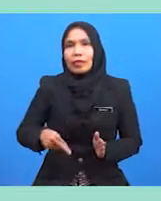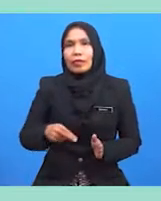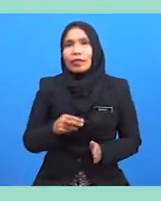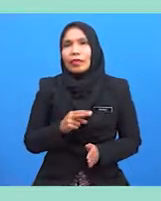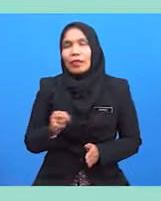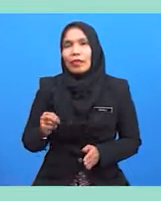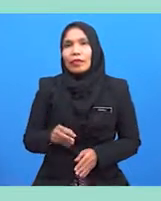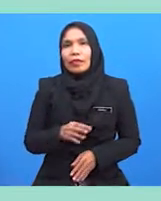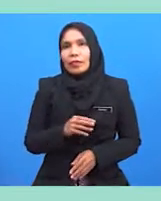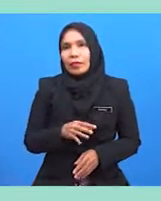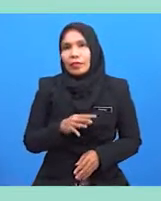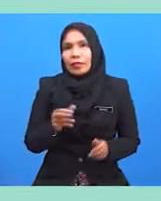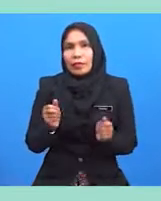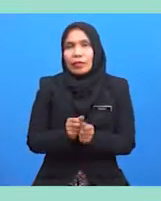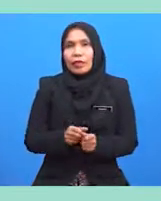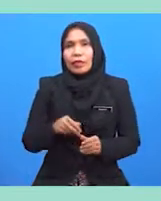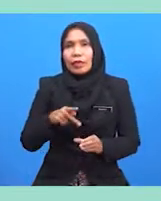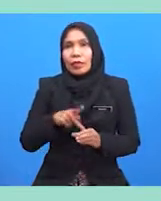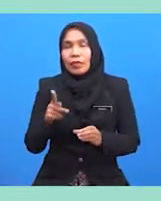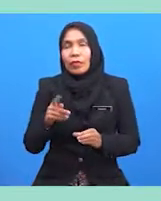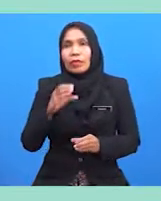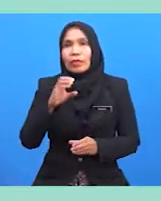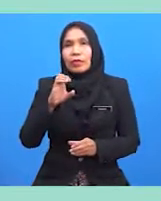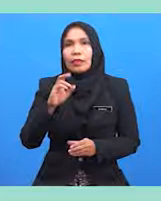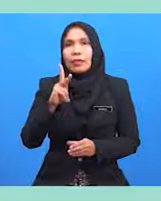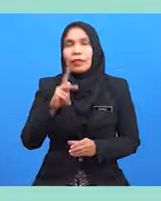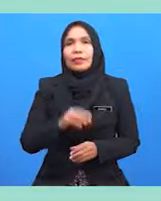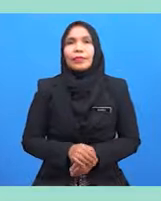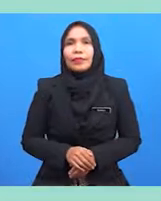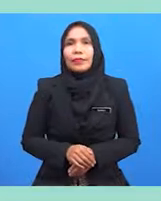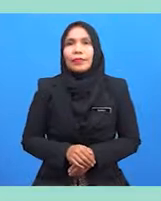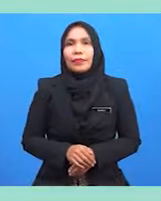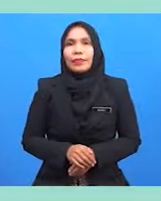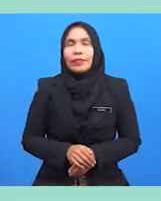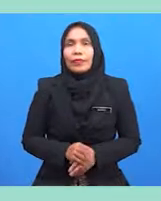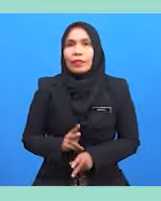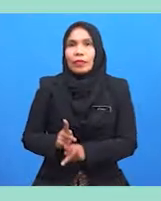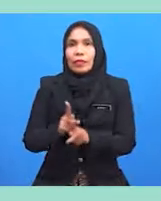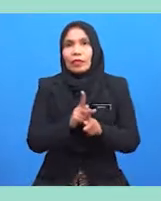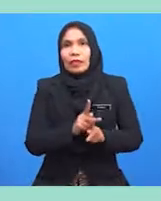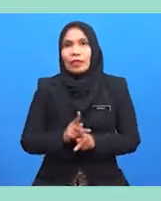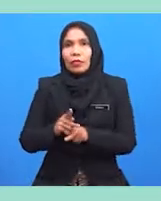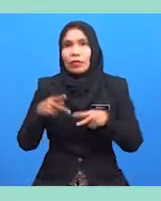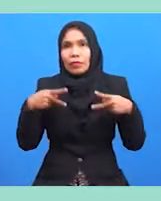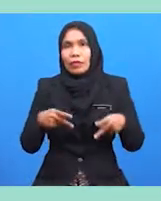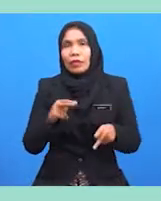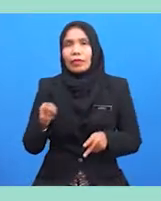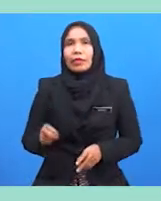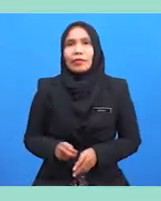pula sebagai jurubank kepada kerajaan dengan mengawal pasaran pertukaran asing.